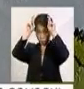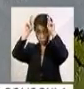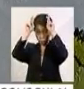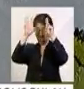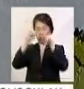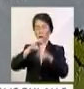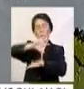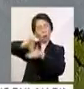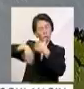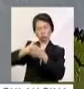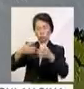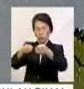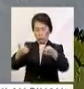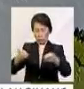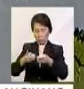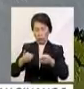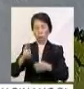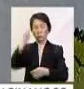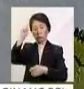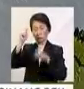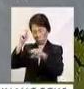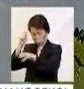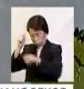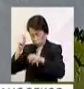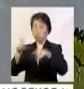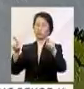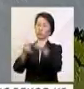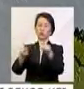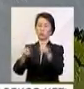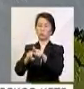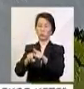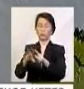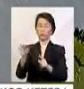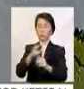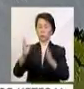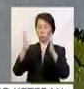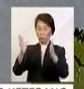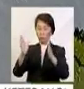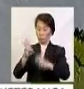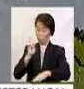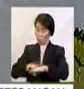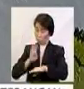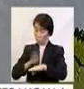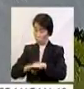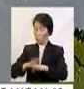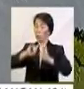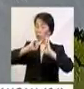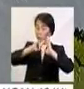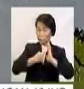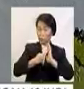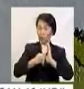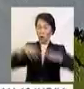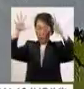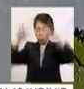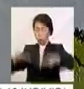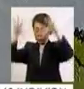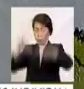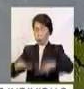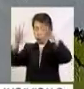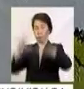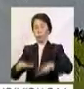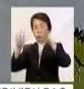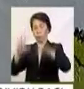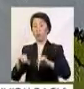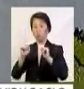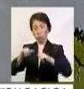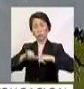di keseluruhan daerah negeri Terengganu. Dan sepanjang tempoh amaran ini berkuat kuasa, hujan lebat dijangka